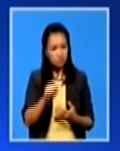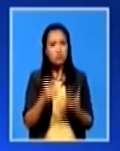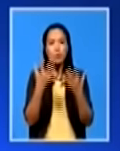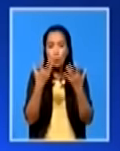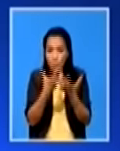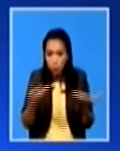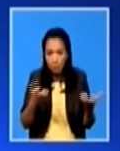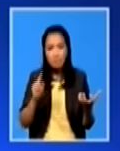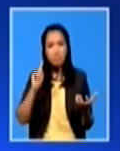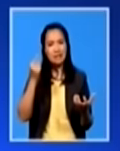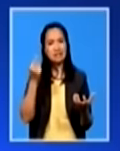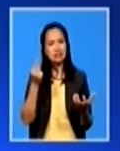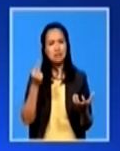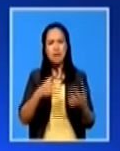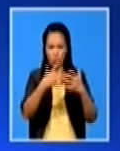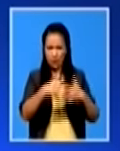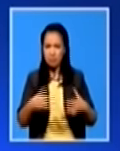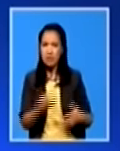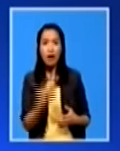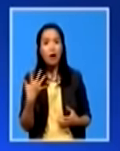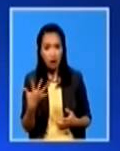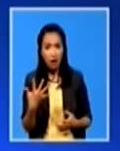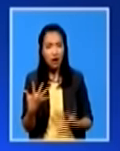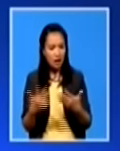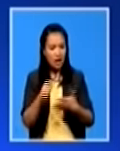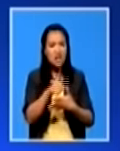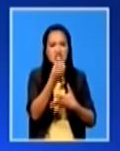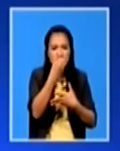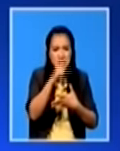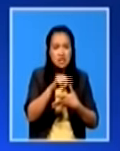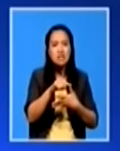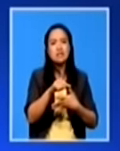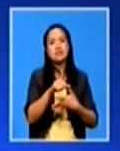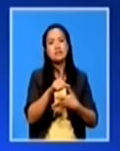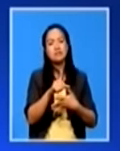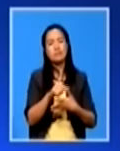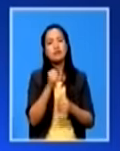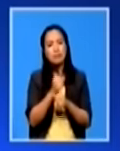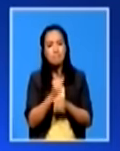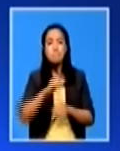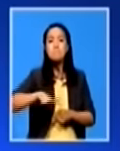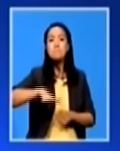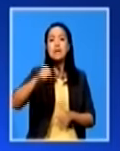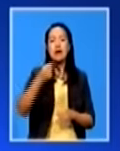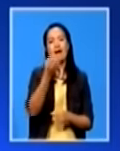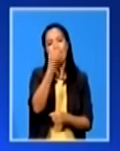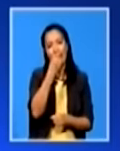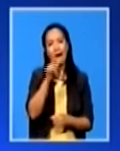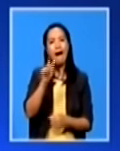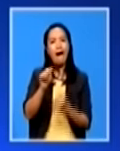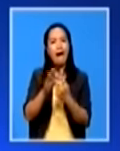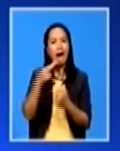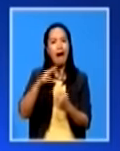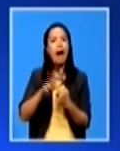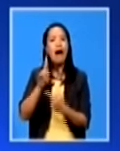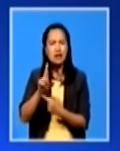ใหม่ห้าอุตสาหกรรมนะครับเรื่องฟู้ดอินโนโพลิสก็คือการสร้างเมืองอาหารนะครับเพื่อ